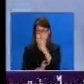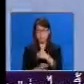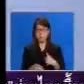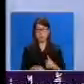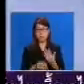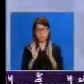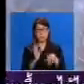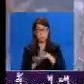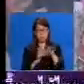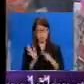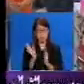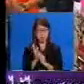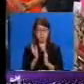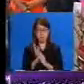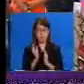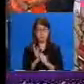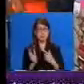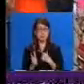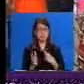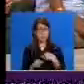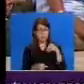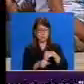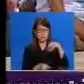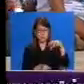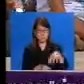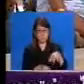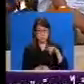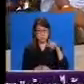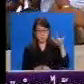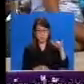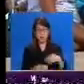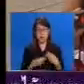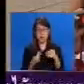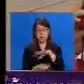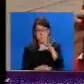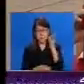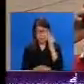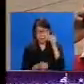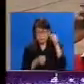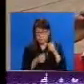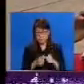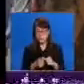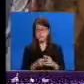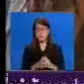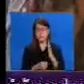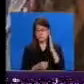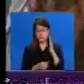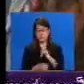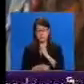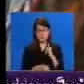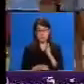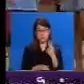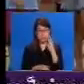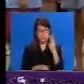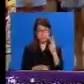มือก้องไปทั่วลานบินของสนามบินดอนเมืองทิ้งไว้เพียงความประทับใจของผู้ชมรอบๆสนามที่มีโอกาสมาชมการแสดง